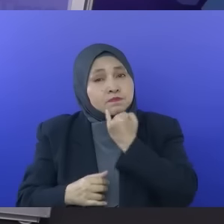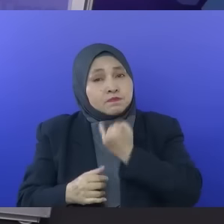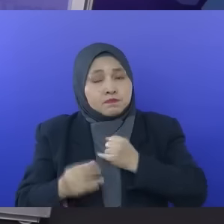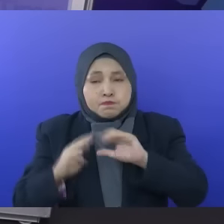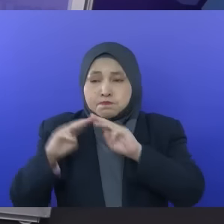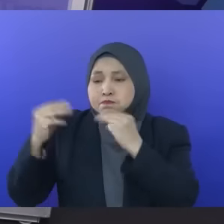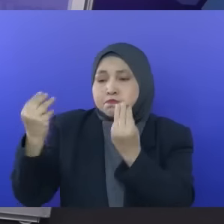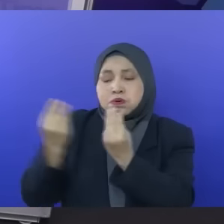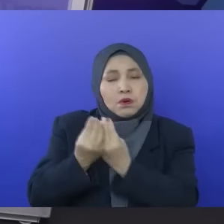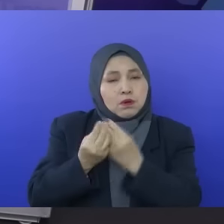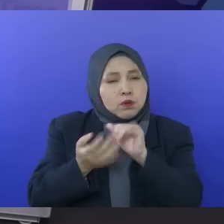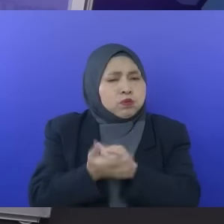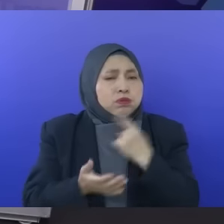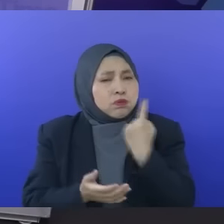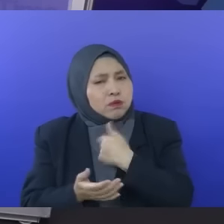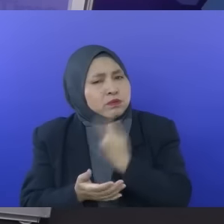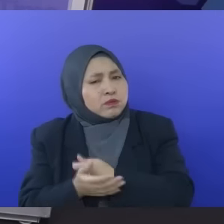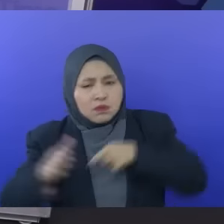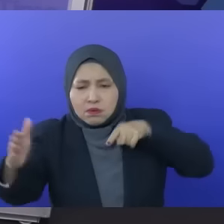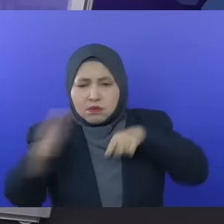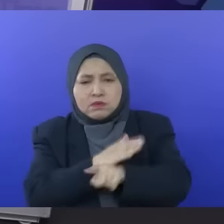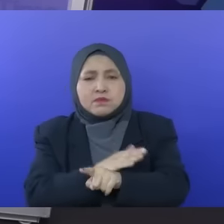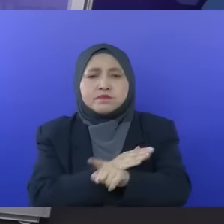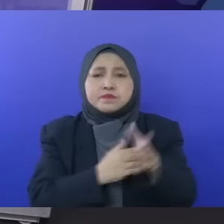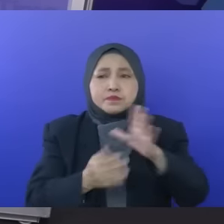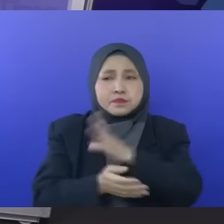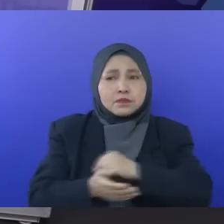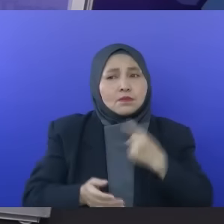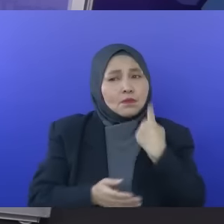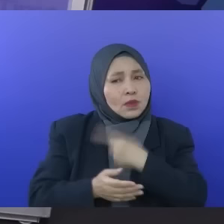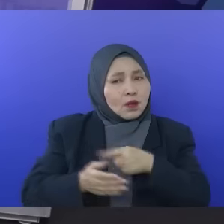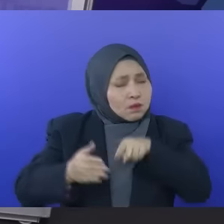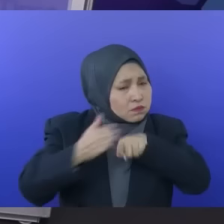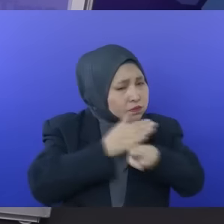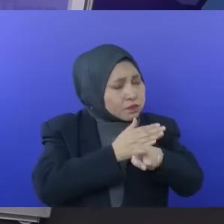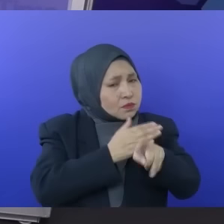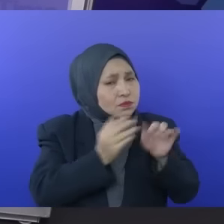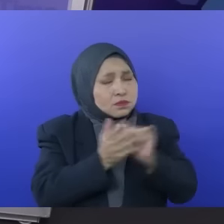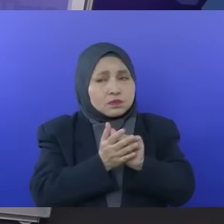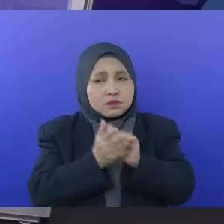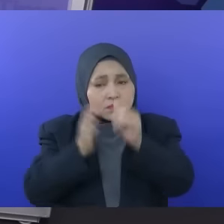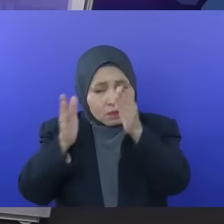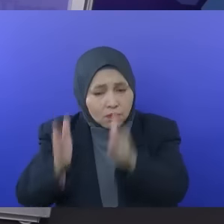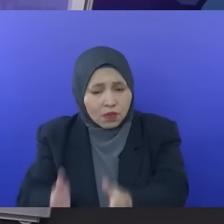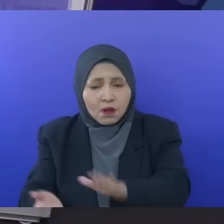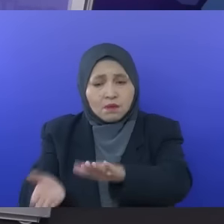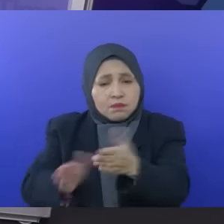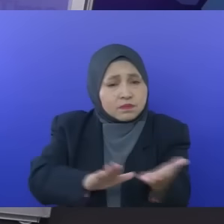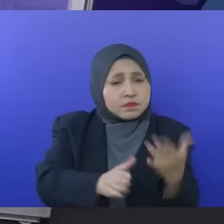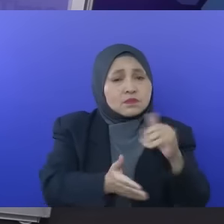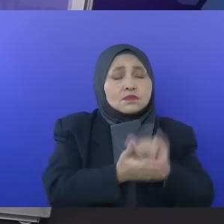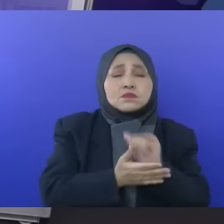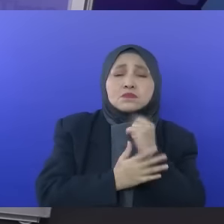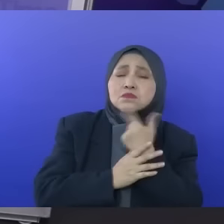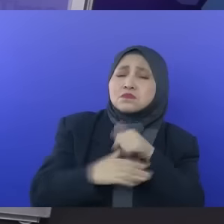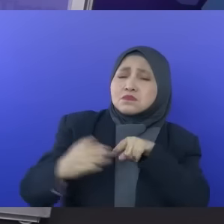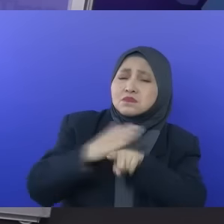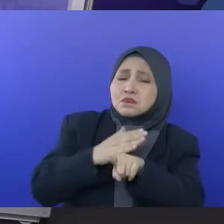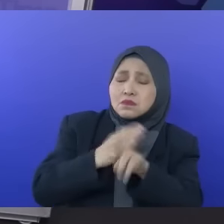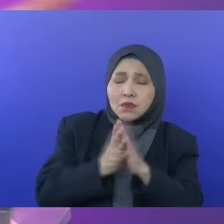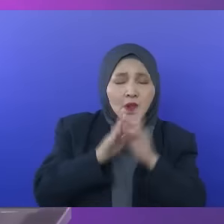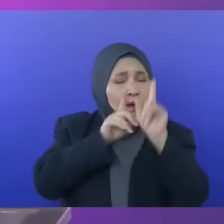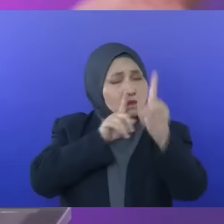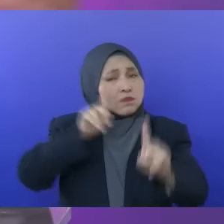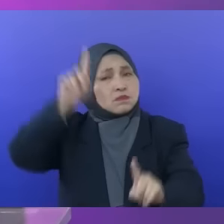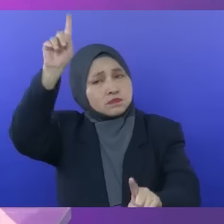ditentukan Siapa pembunuh kepada kepada jenazah ataupun mayat tersebut maka Apa yang diperintahkan